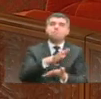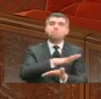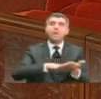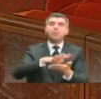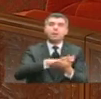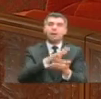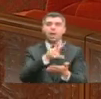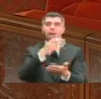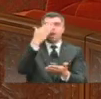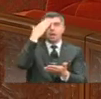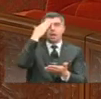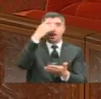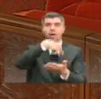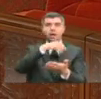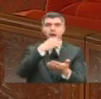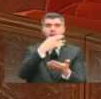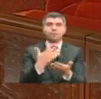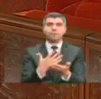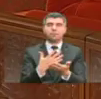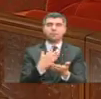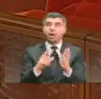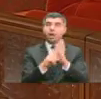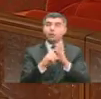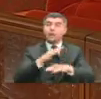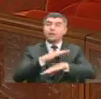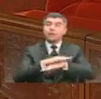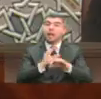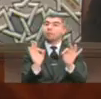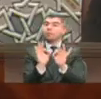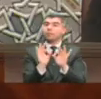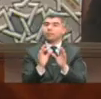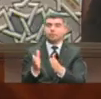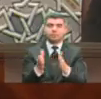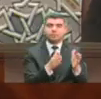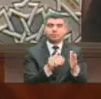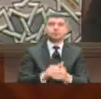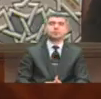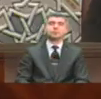الرقابه واللي خصها تاخذ المسار ديالو لتطبيق القانون ولا شكرا. شيء شكرا السيد الوزير.